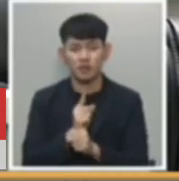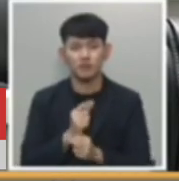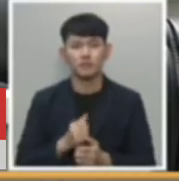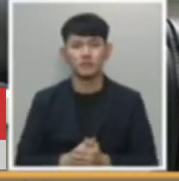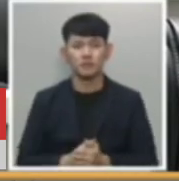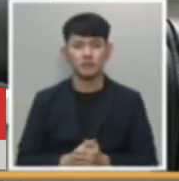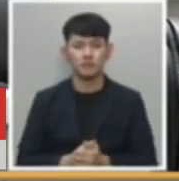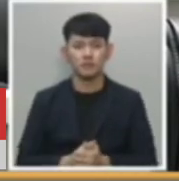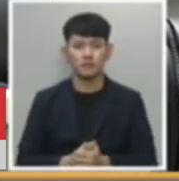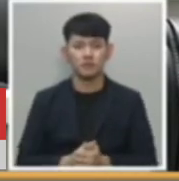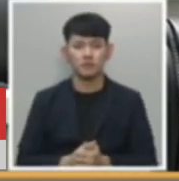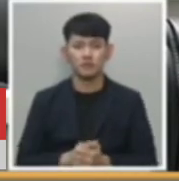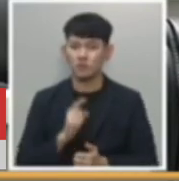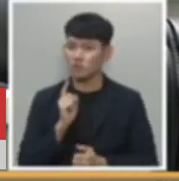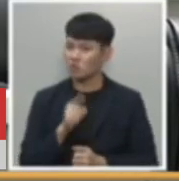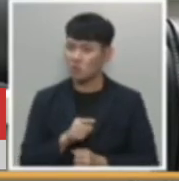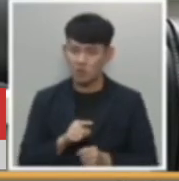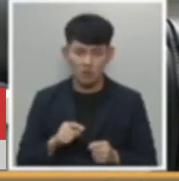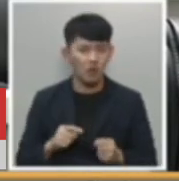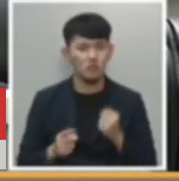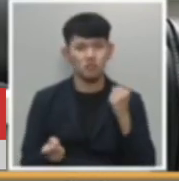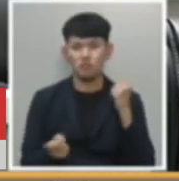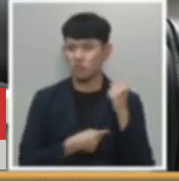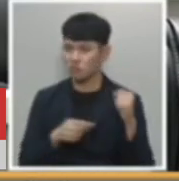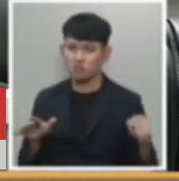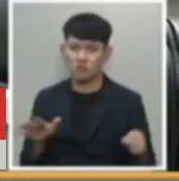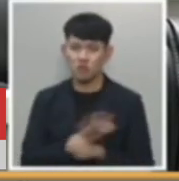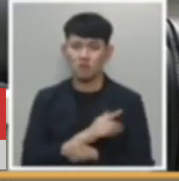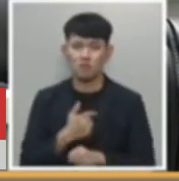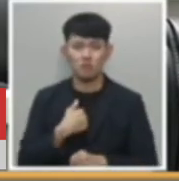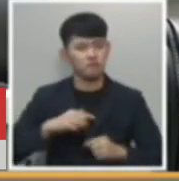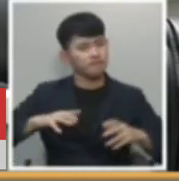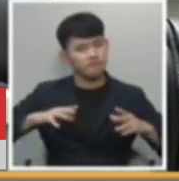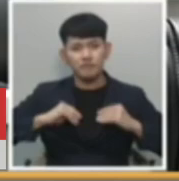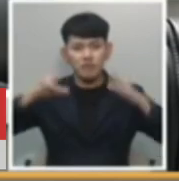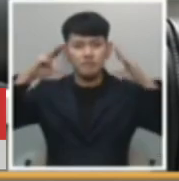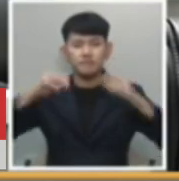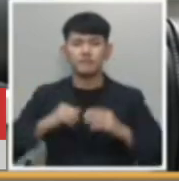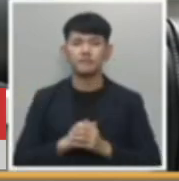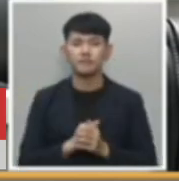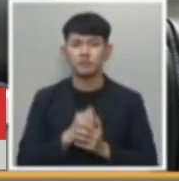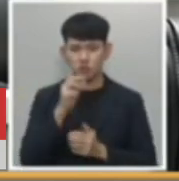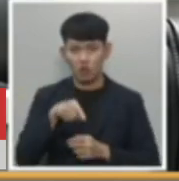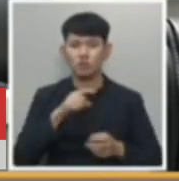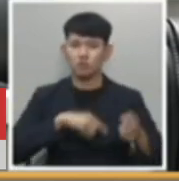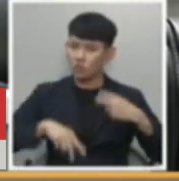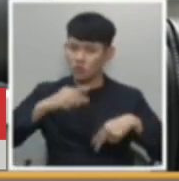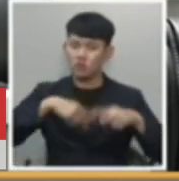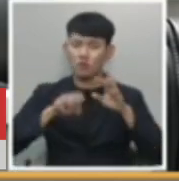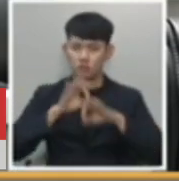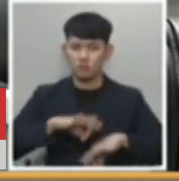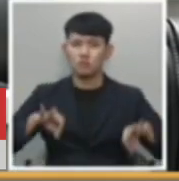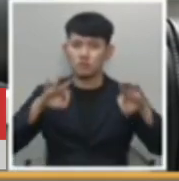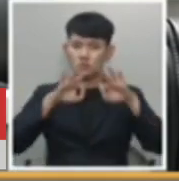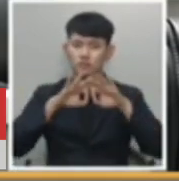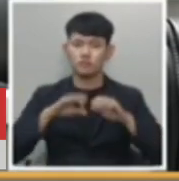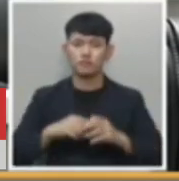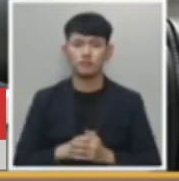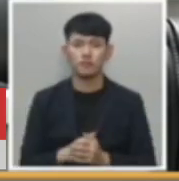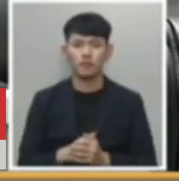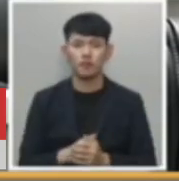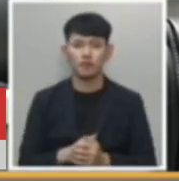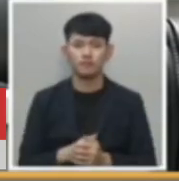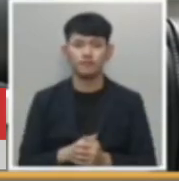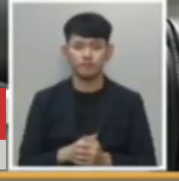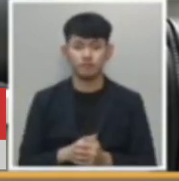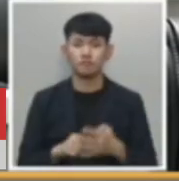ขั้นเด็ดขาดนะครับอันนี้ถือว่าผมไม่เห็นด้วยแล้วทุกคนก็ต้องร่วมกันตรวจสอบด้วยนะครับอันสุดท้ายก็คือการบริหารจั